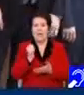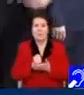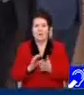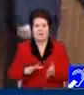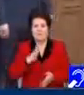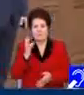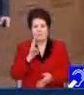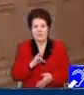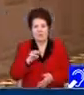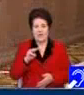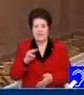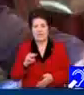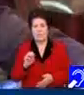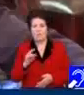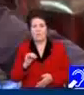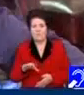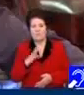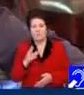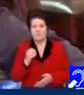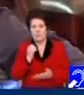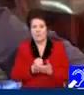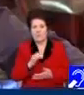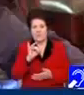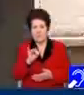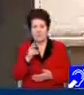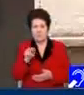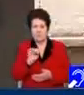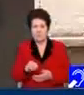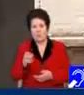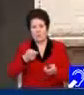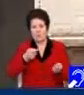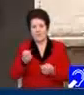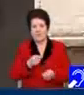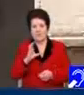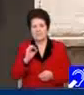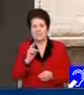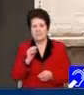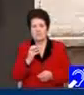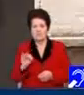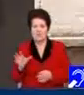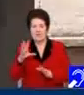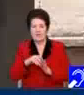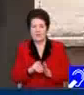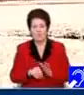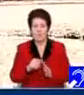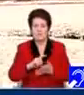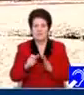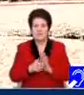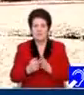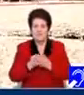președinte Nicolae Timofti a fost abrogat de Igor Dodon. În schimb, guvernul a aprobat o strategie de apărare, care include ca partener de